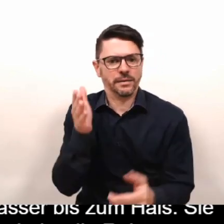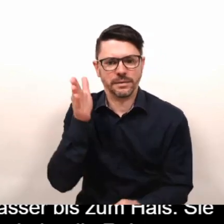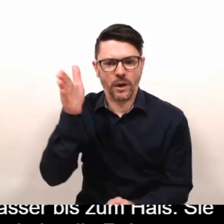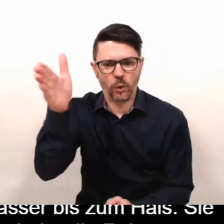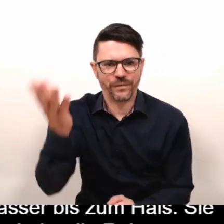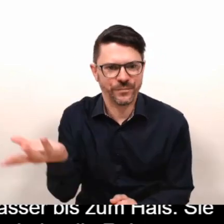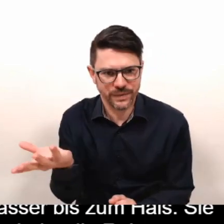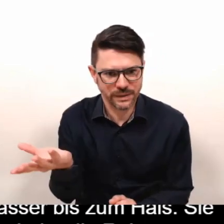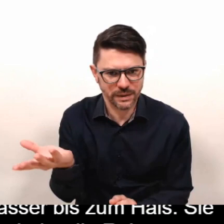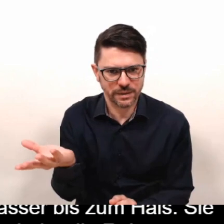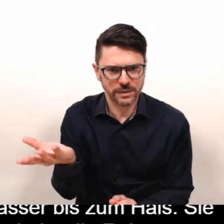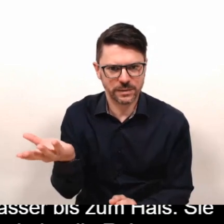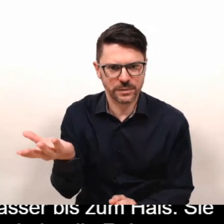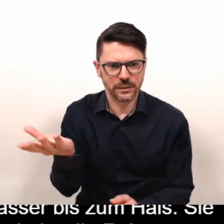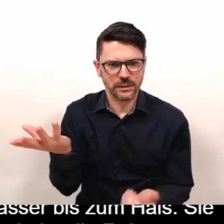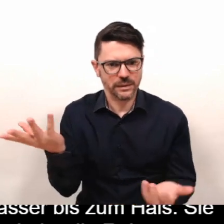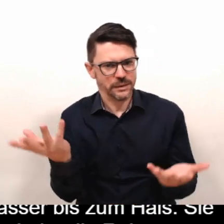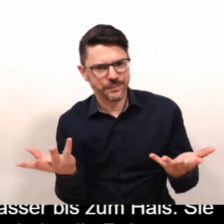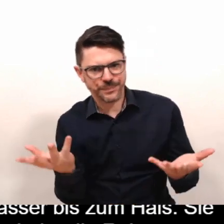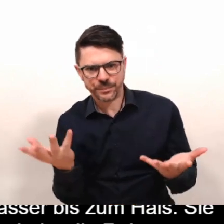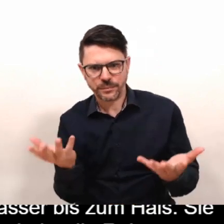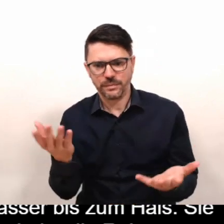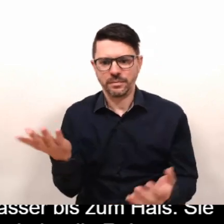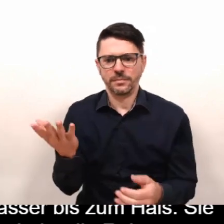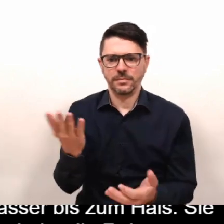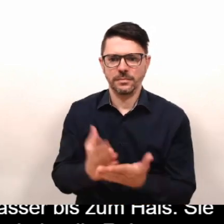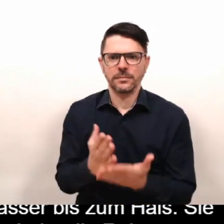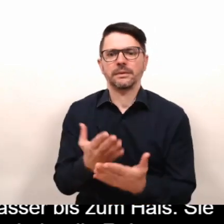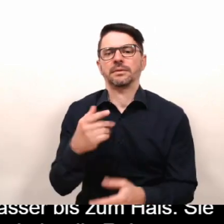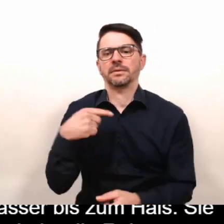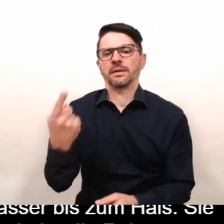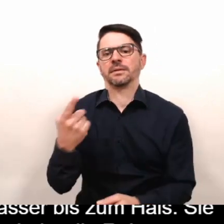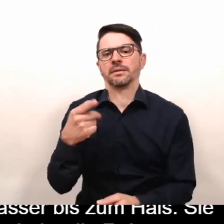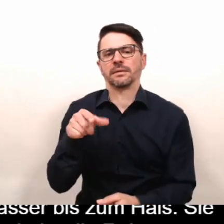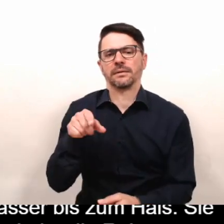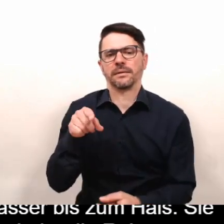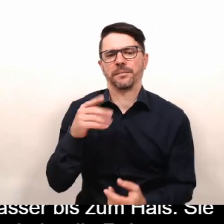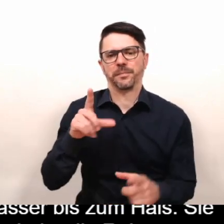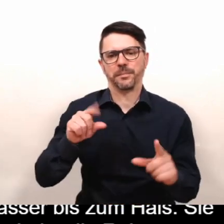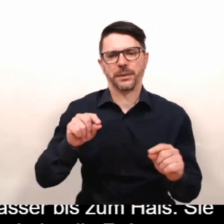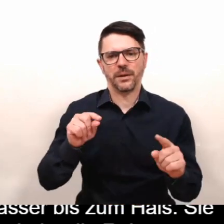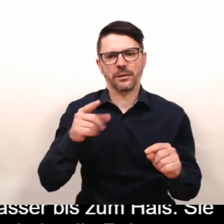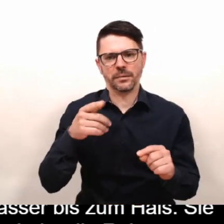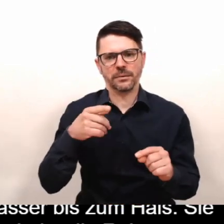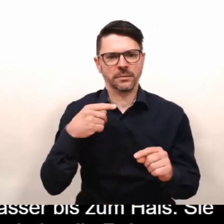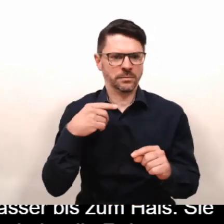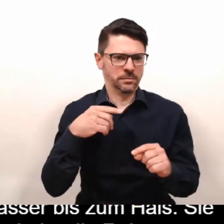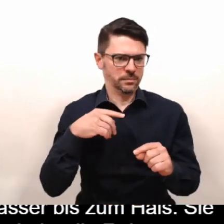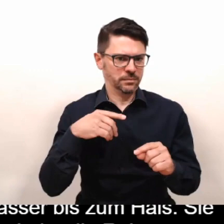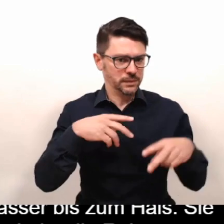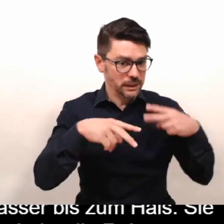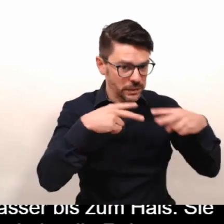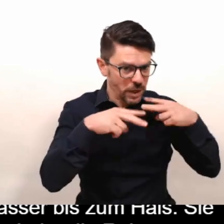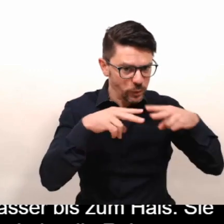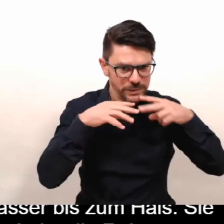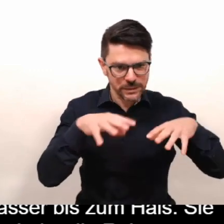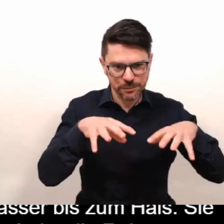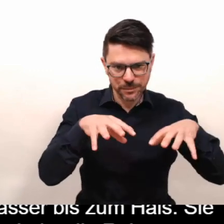geben müssen, damit sie über den Mai hinaus durchhalten. Es ist ja noch bis Ende Juni unser derzeitiges